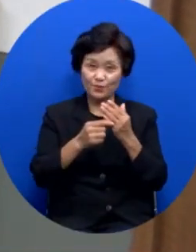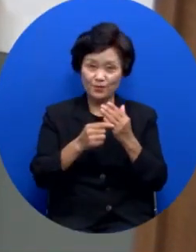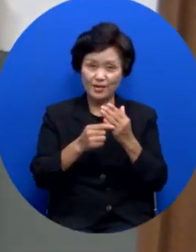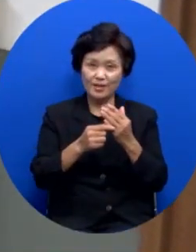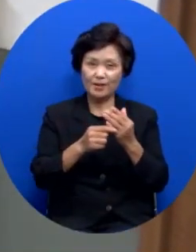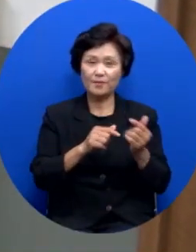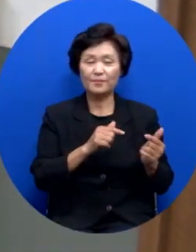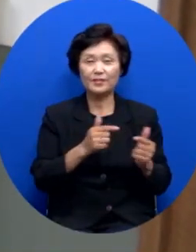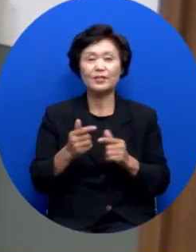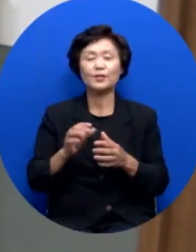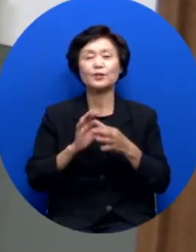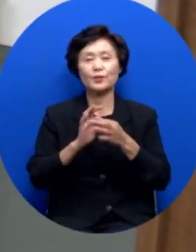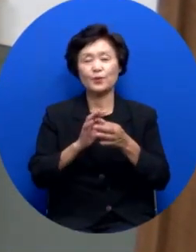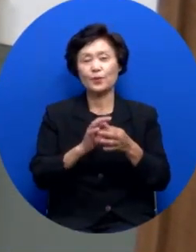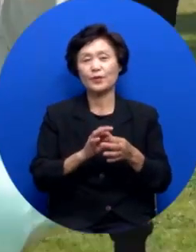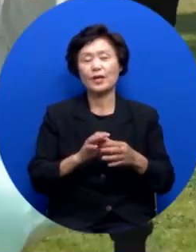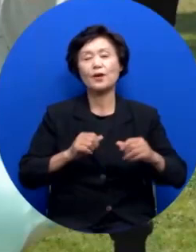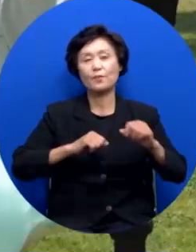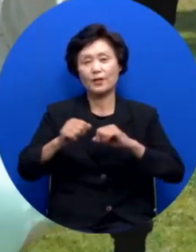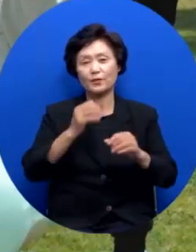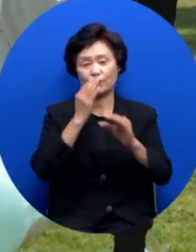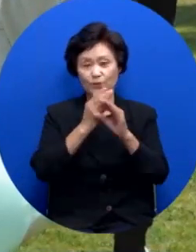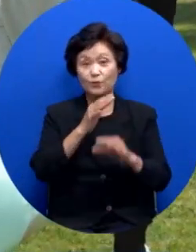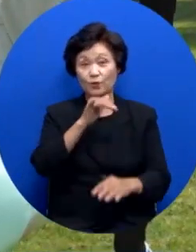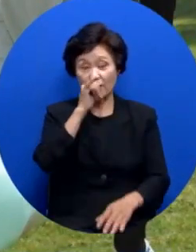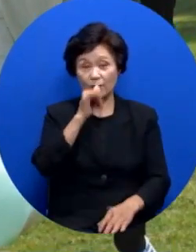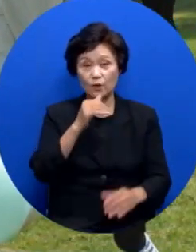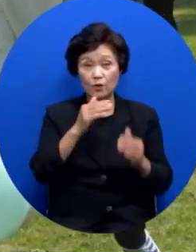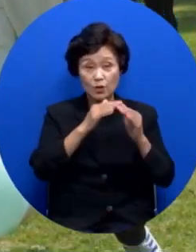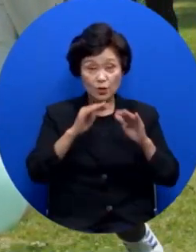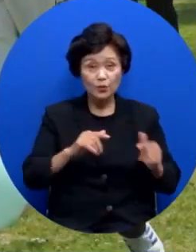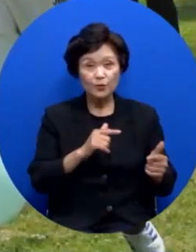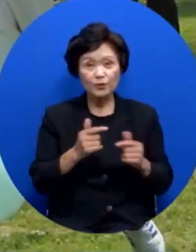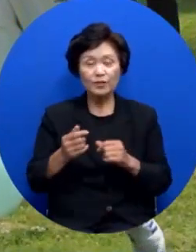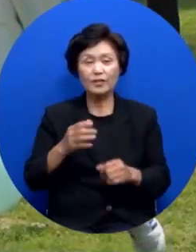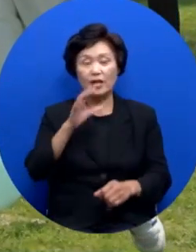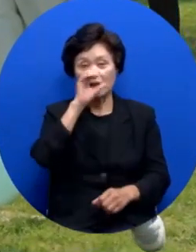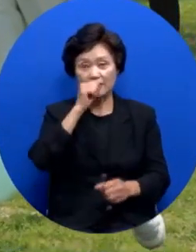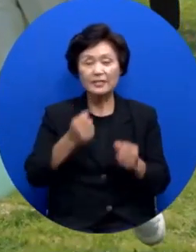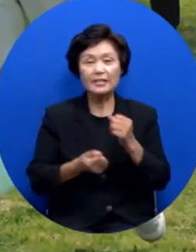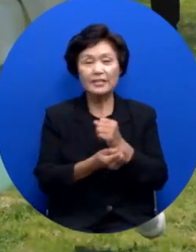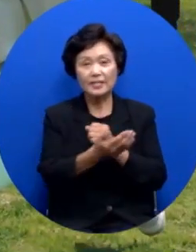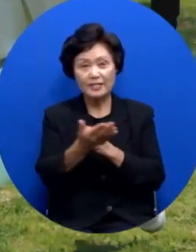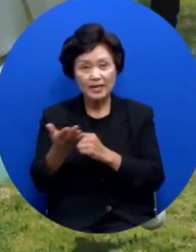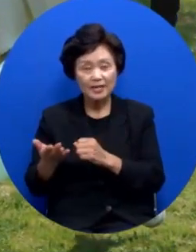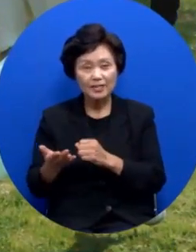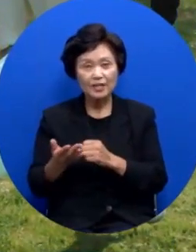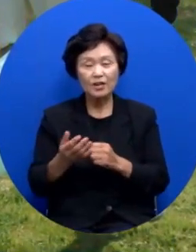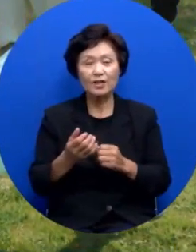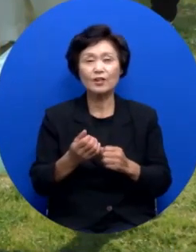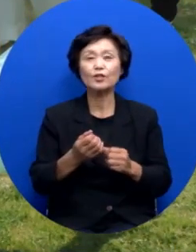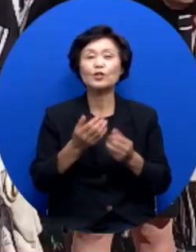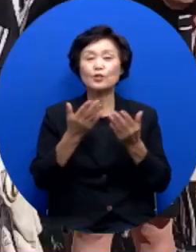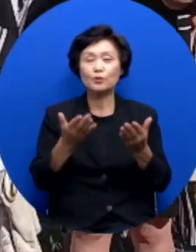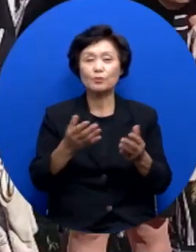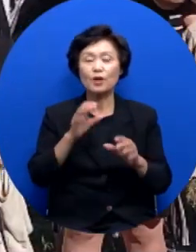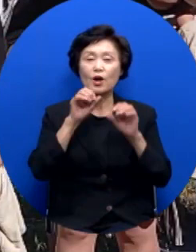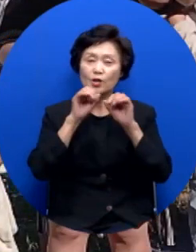넘치게 활동을 하고 있고 이는 또 선한 영향력으로 전도의 불씨가 되지 않을까라는